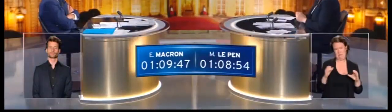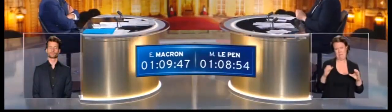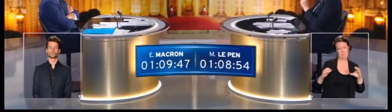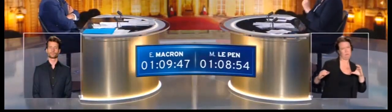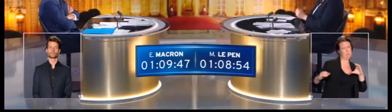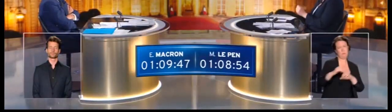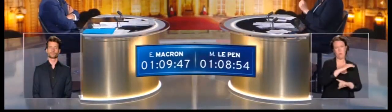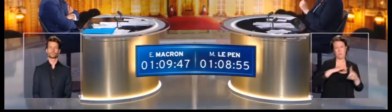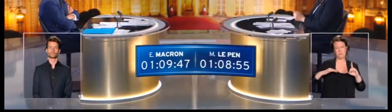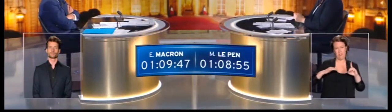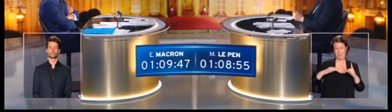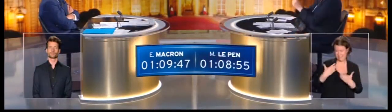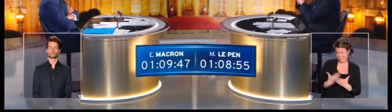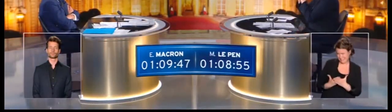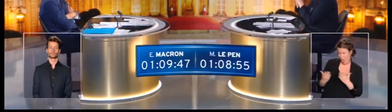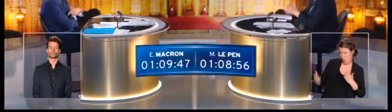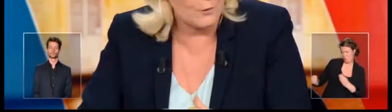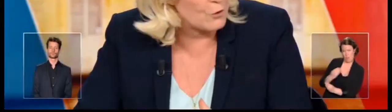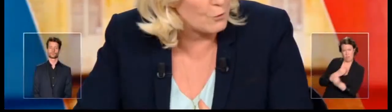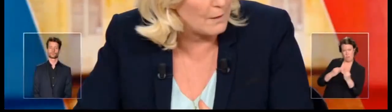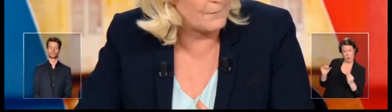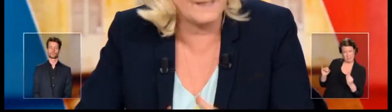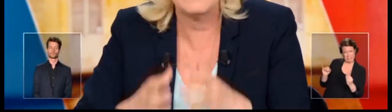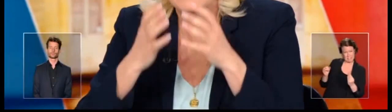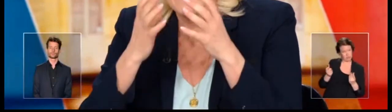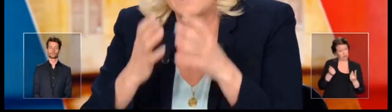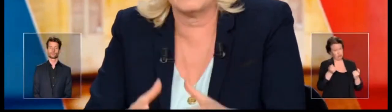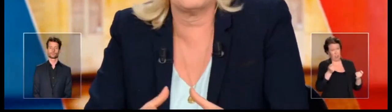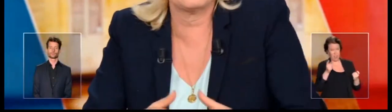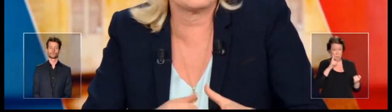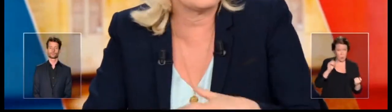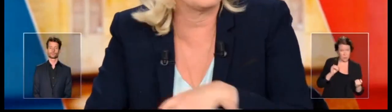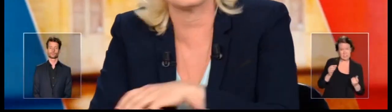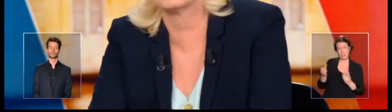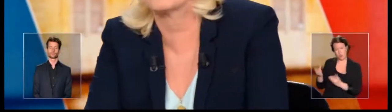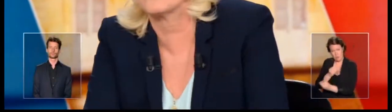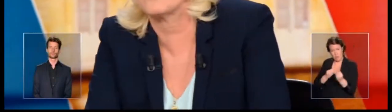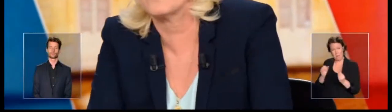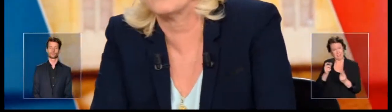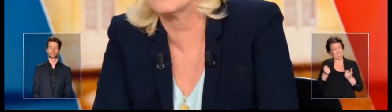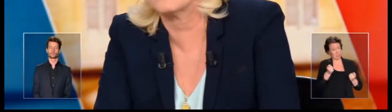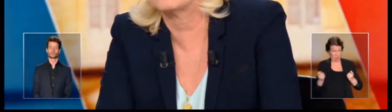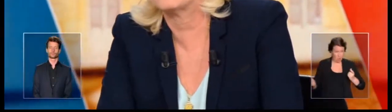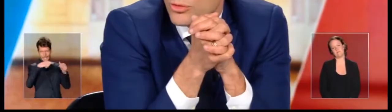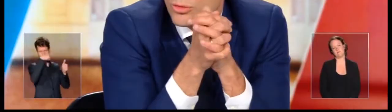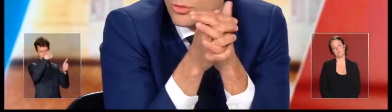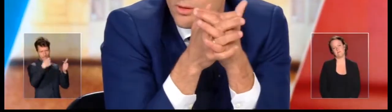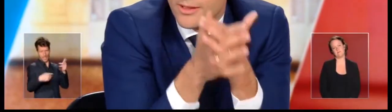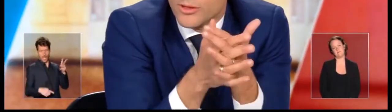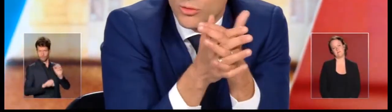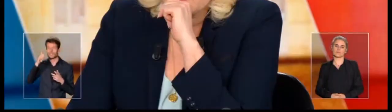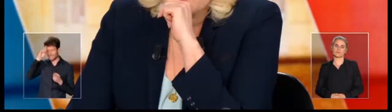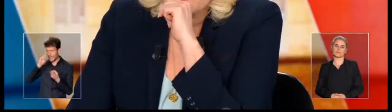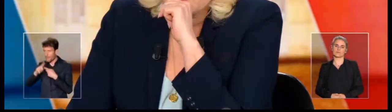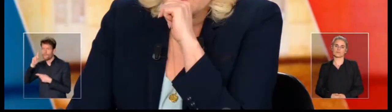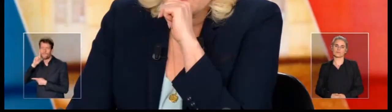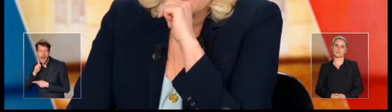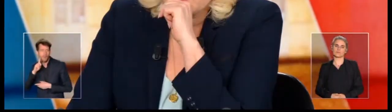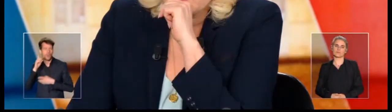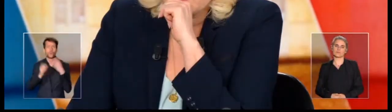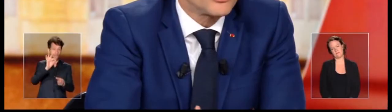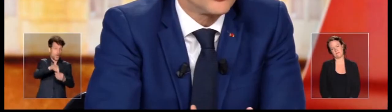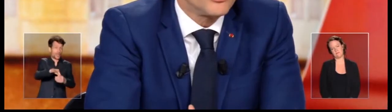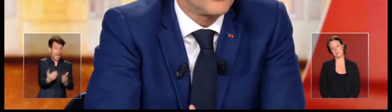gouvernement du peuple par le peuple et pour le peuple c'est ce que je souhaite faire c'est la renaissance démocratique que je vais offrir aux français cette élection est aussi un